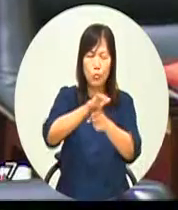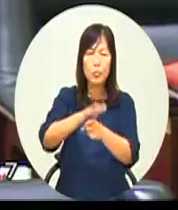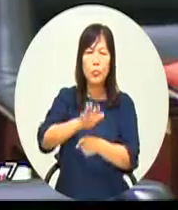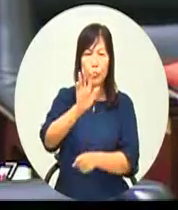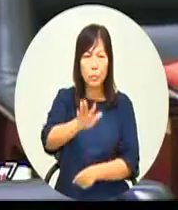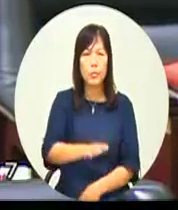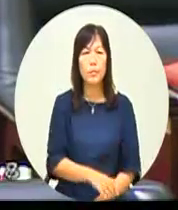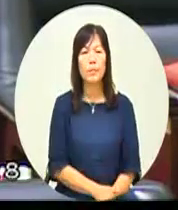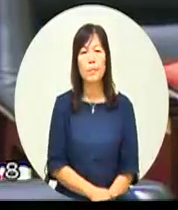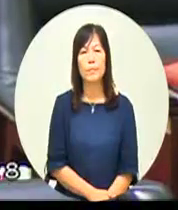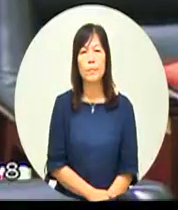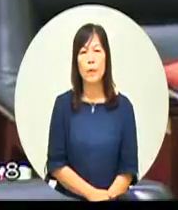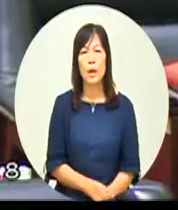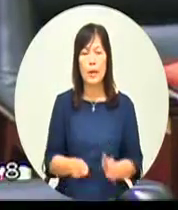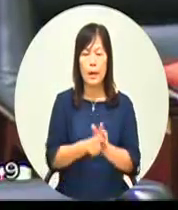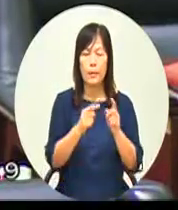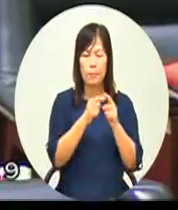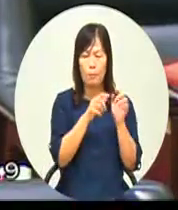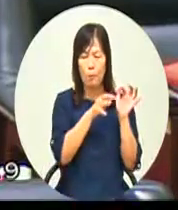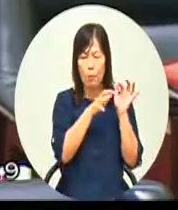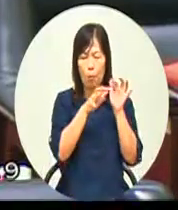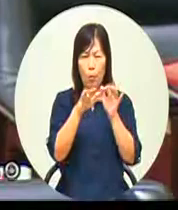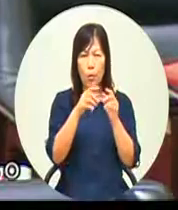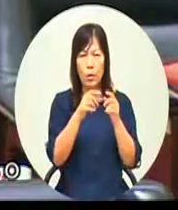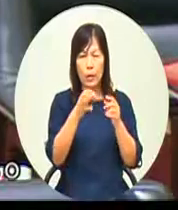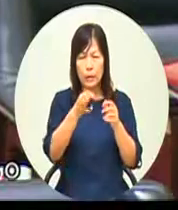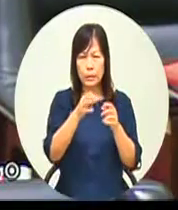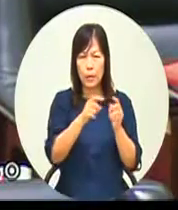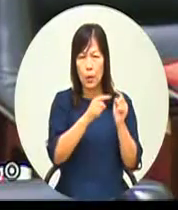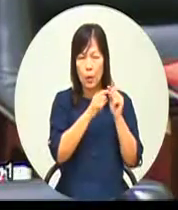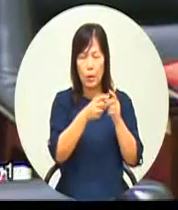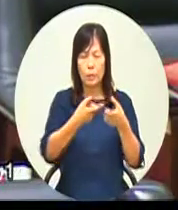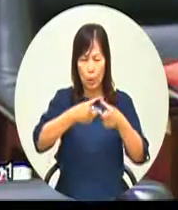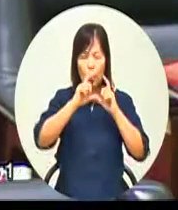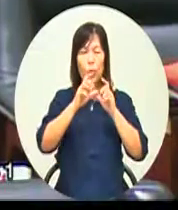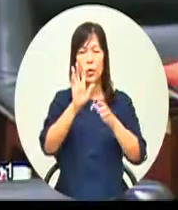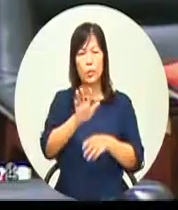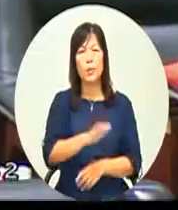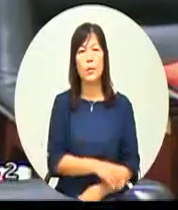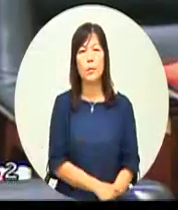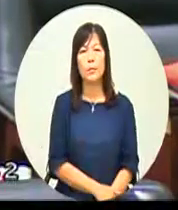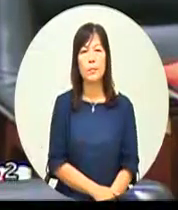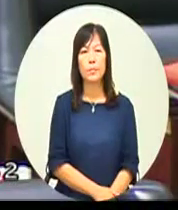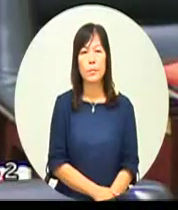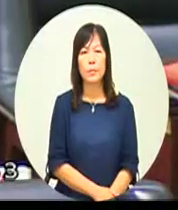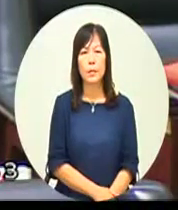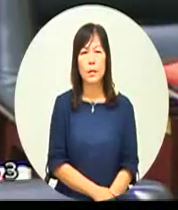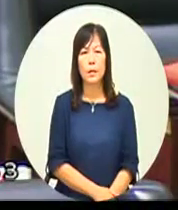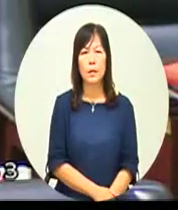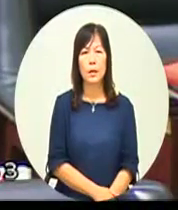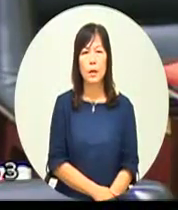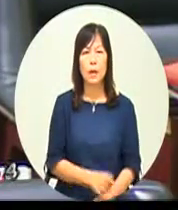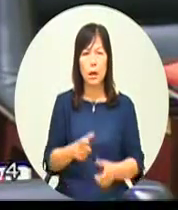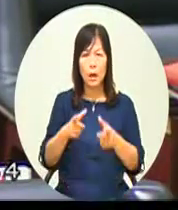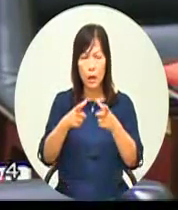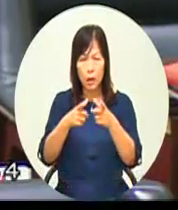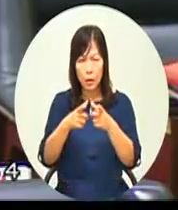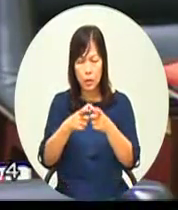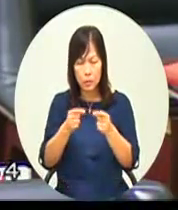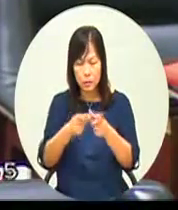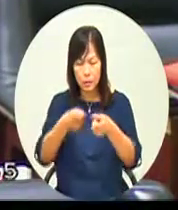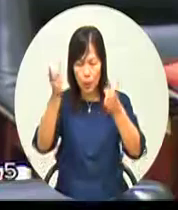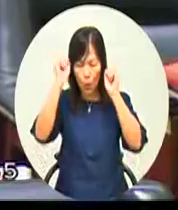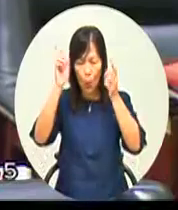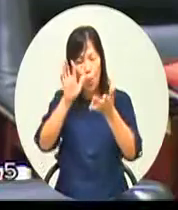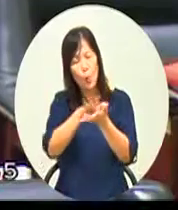后让人潮跟那个钱潮重新回流。那日本的游戏杂志